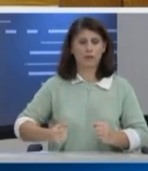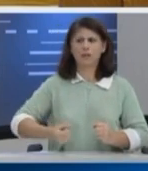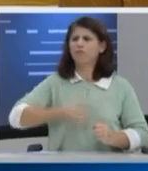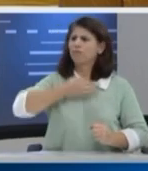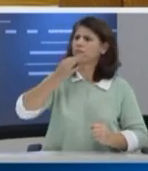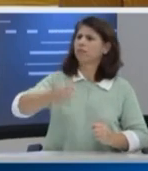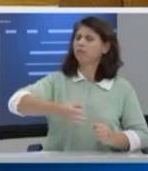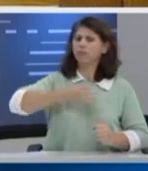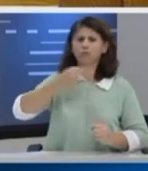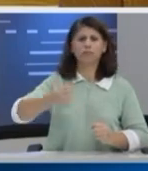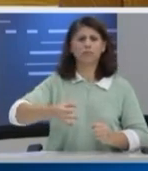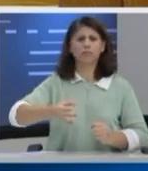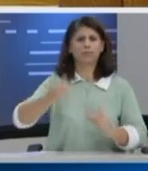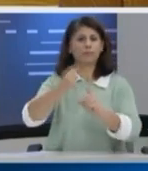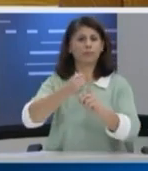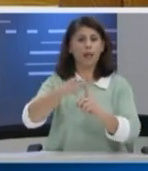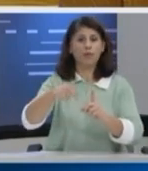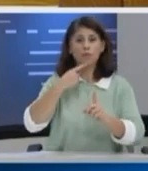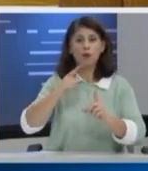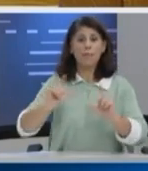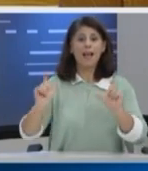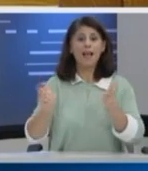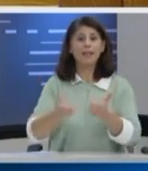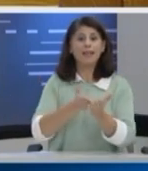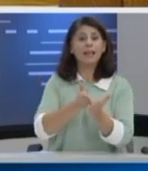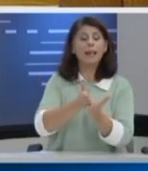διακήρυταν και υπερασπίζονταν αυτό που λέγαμε εθνική γραμμή.